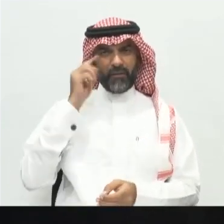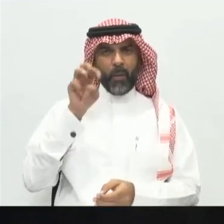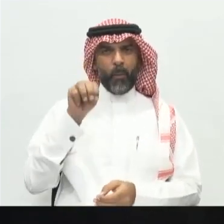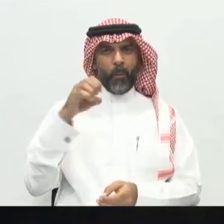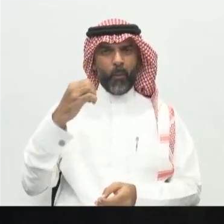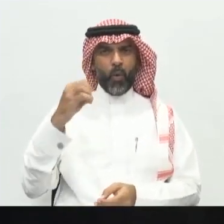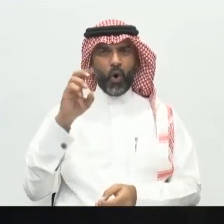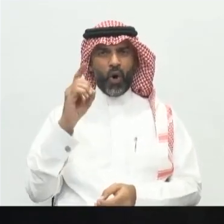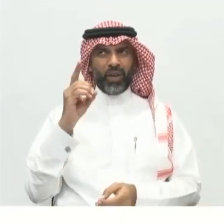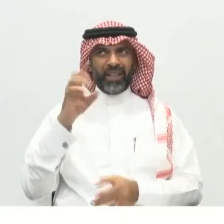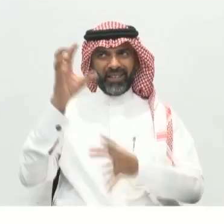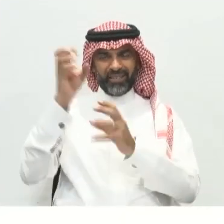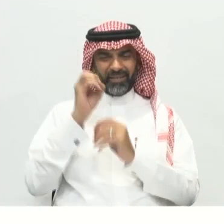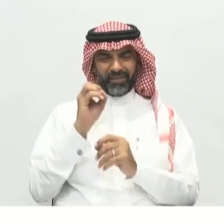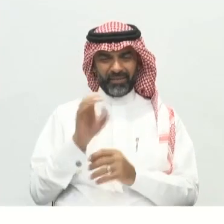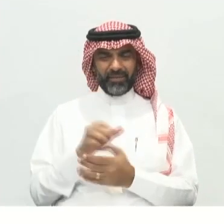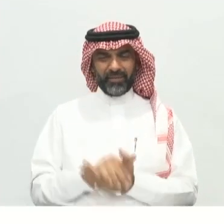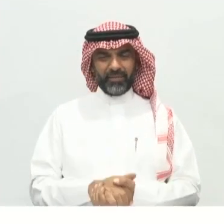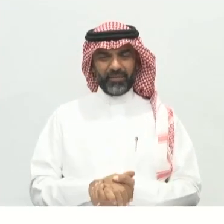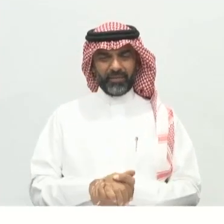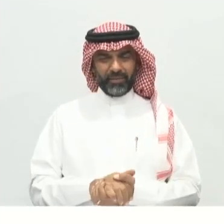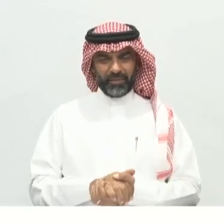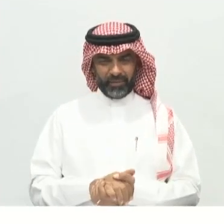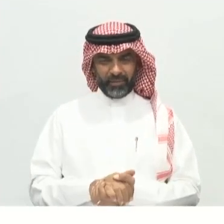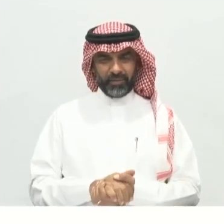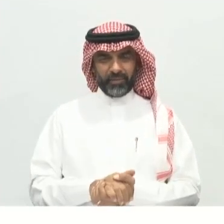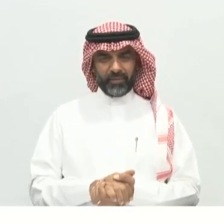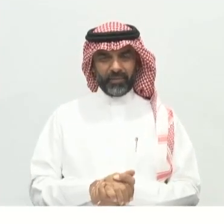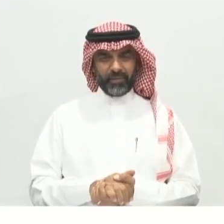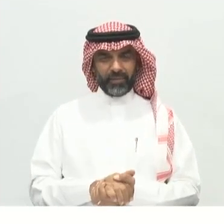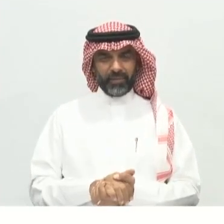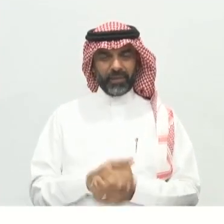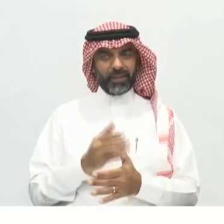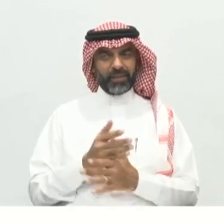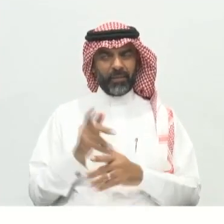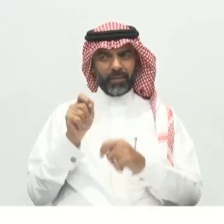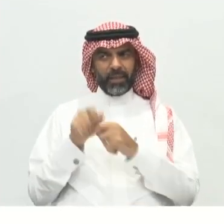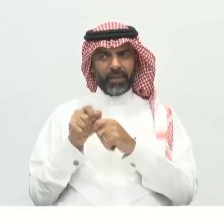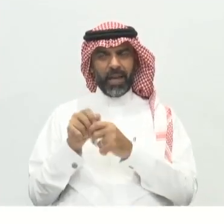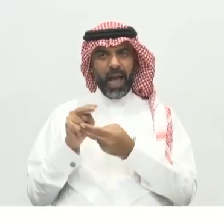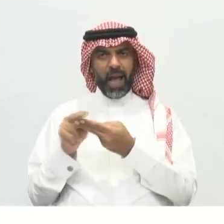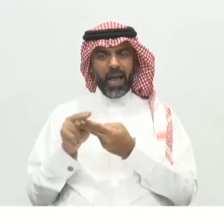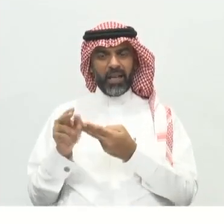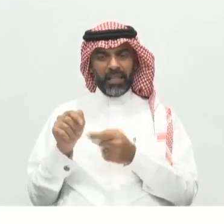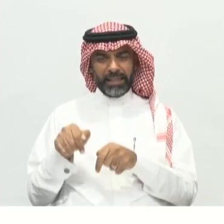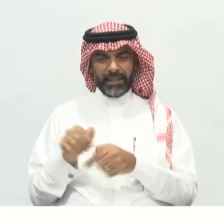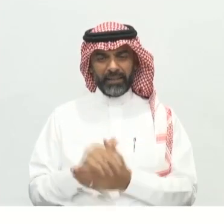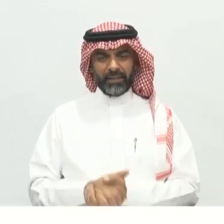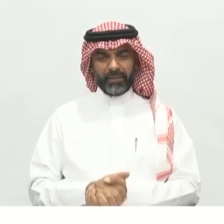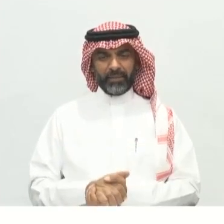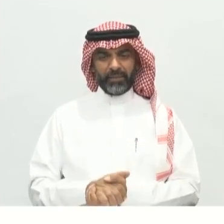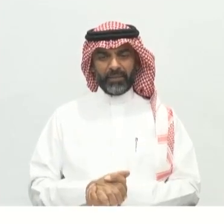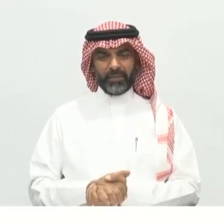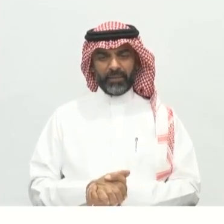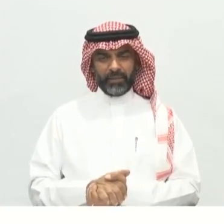ممتاز احسنتم سنضع هنا اداه الموديل حتى نقوم بانشاء حل حالي نقوم